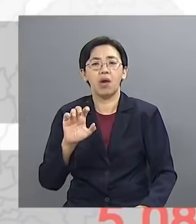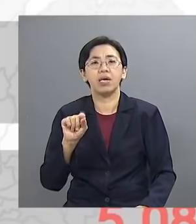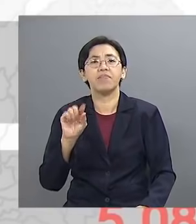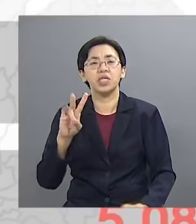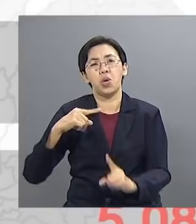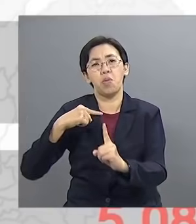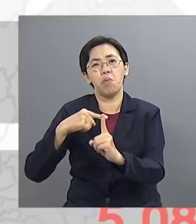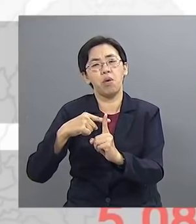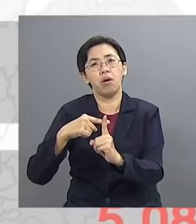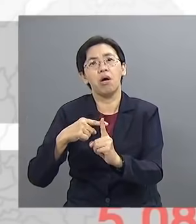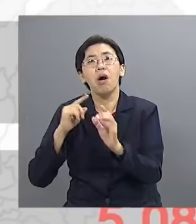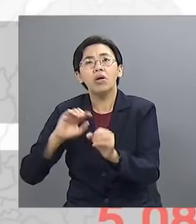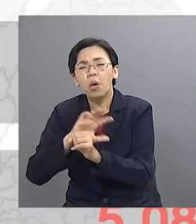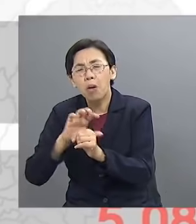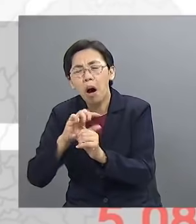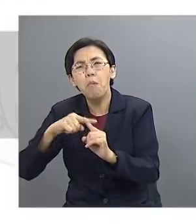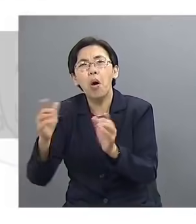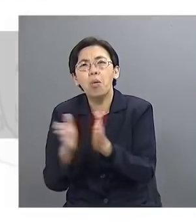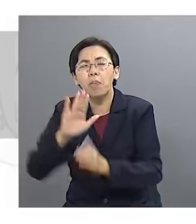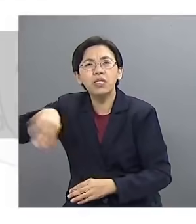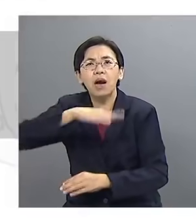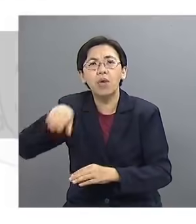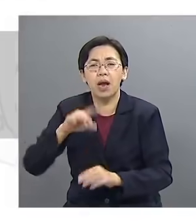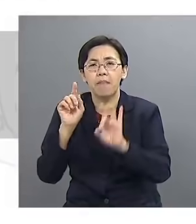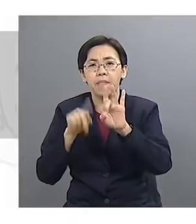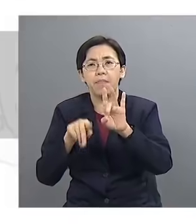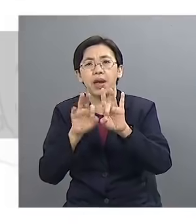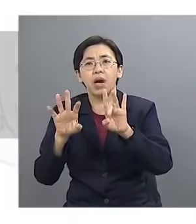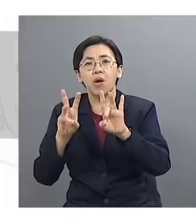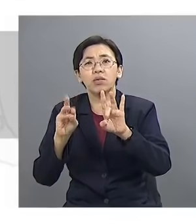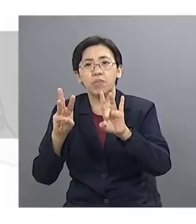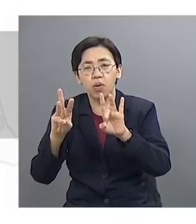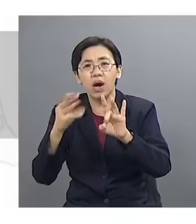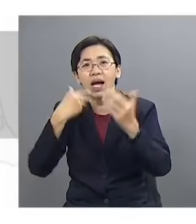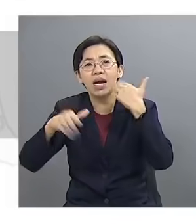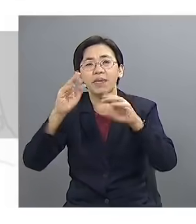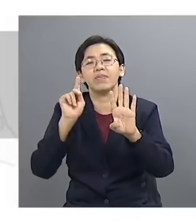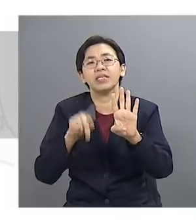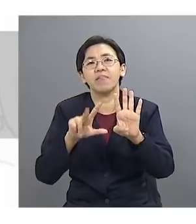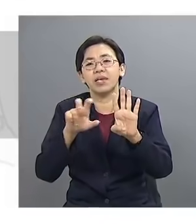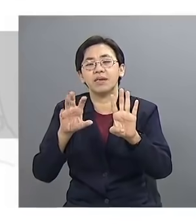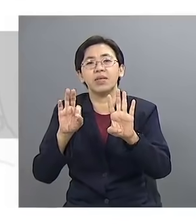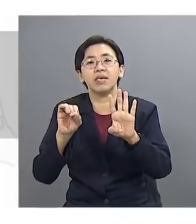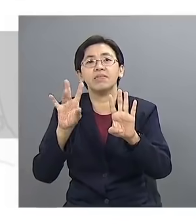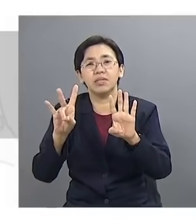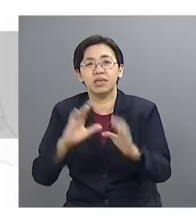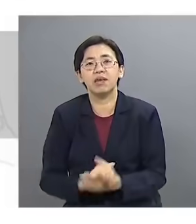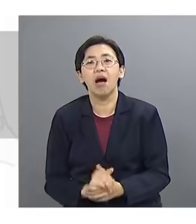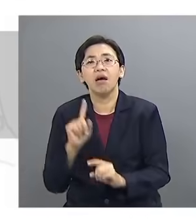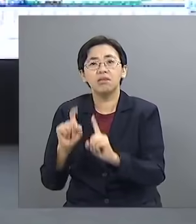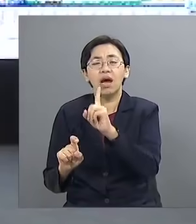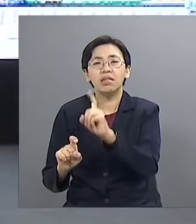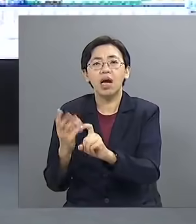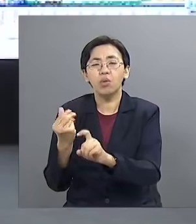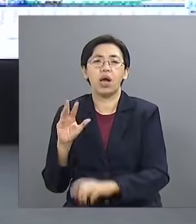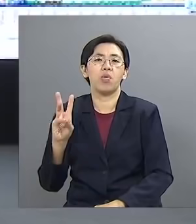ผู้ป่วยสะสม 8,966 คนหายป่วยแล้ว 4,397 คนเสียชีวิตสะสม65ค